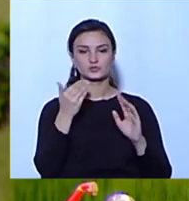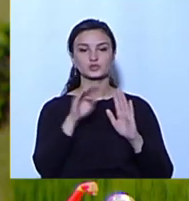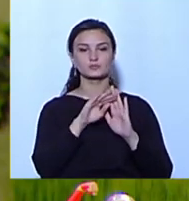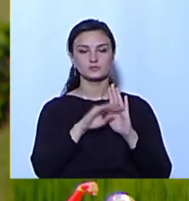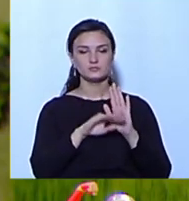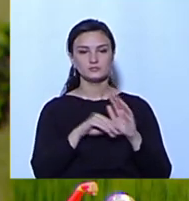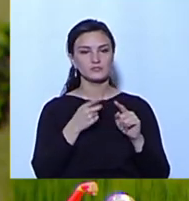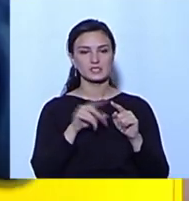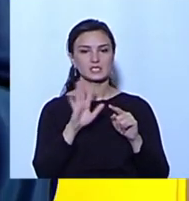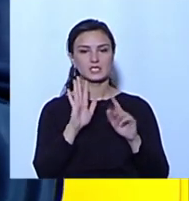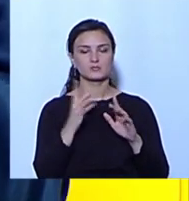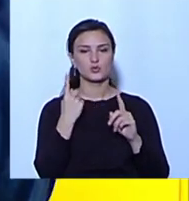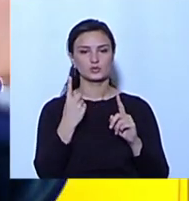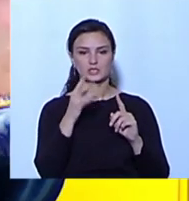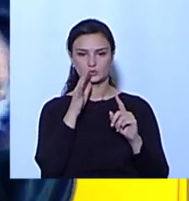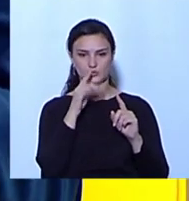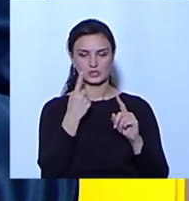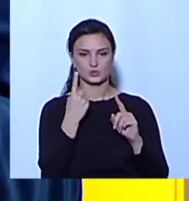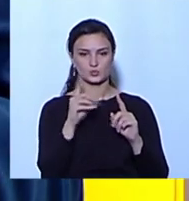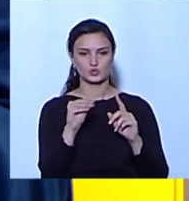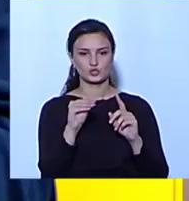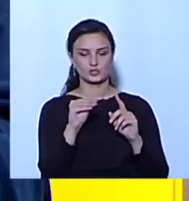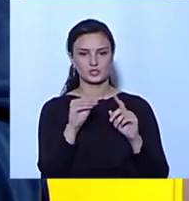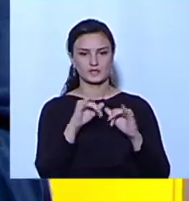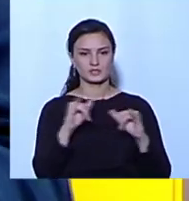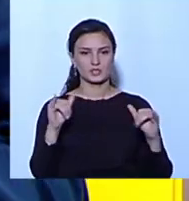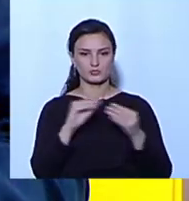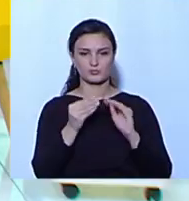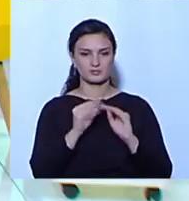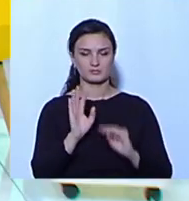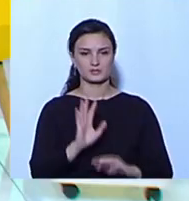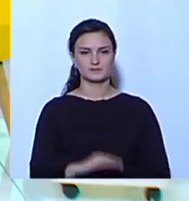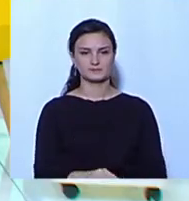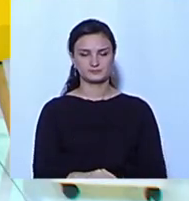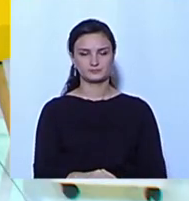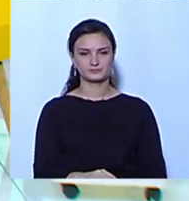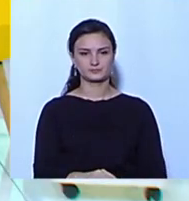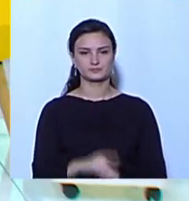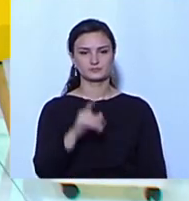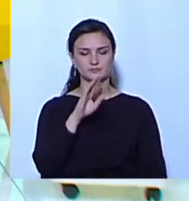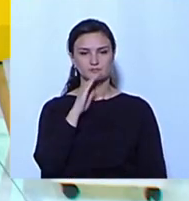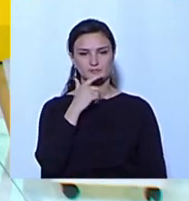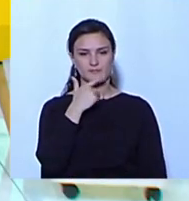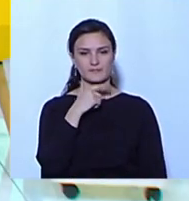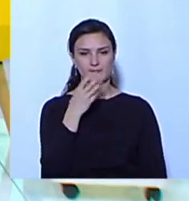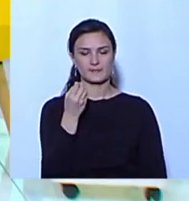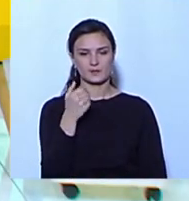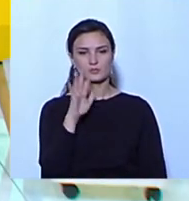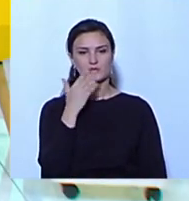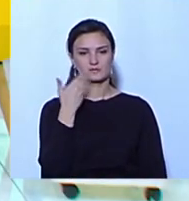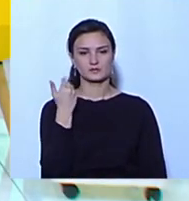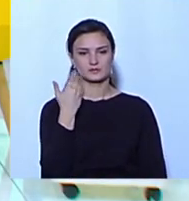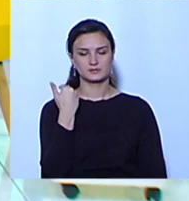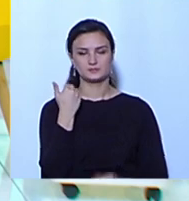ჩამოყალიბებას. ეს არ არის ერთ მომენტად, ერთ წუთში განვითარებული პრობლემა. ეს პრობლემა შედარებით უფრო ადვილად